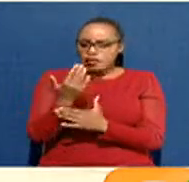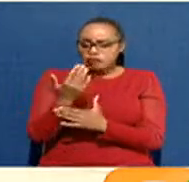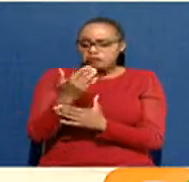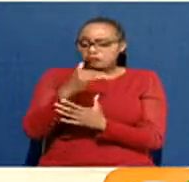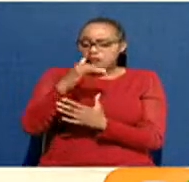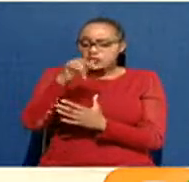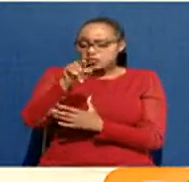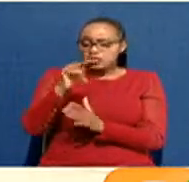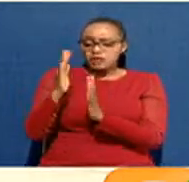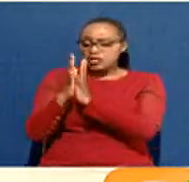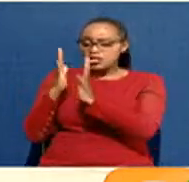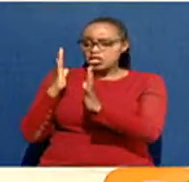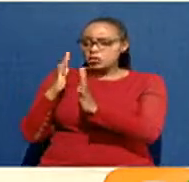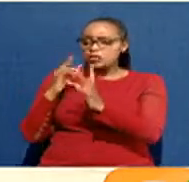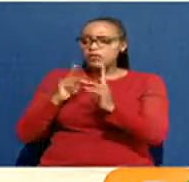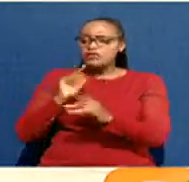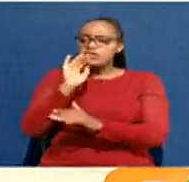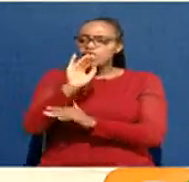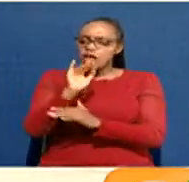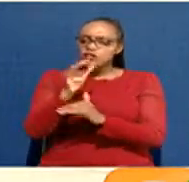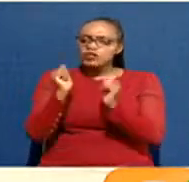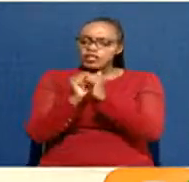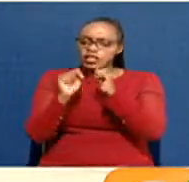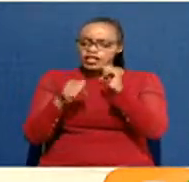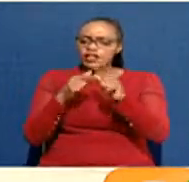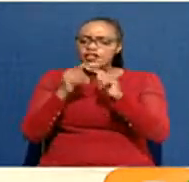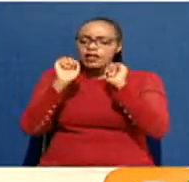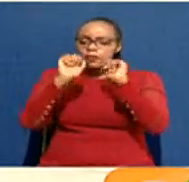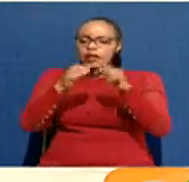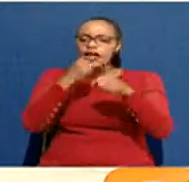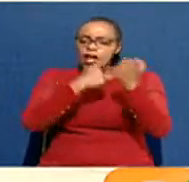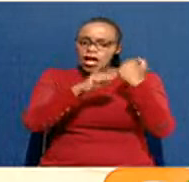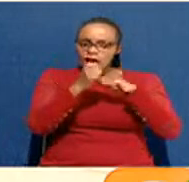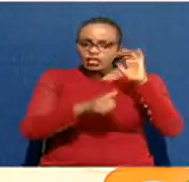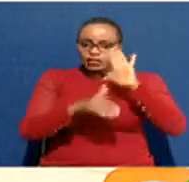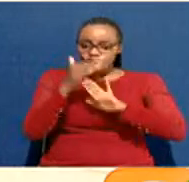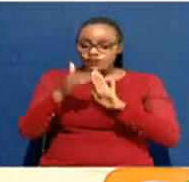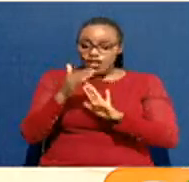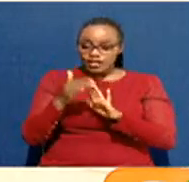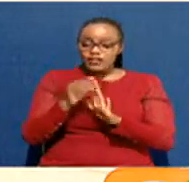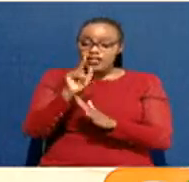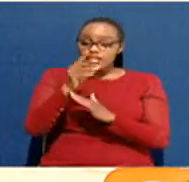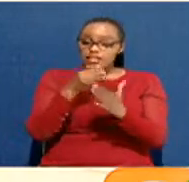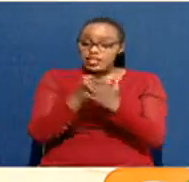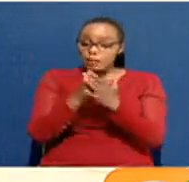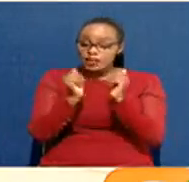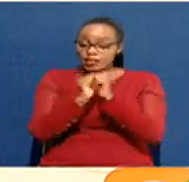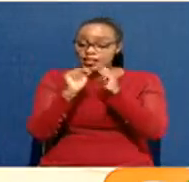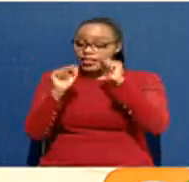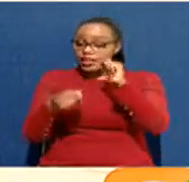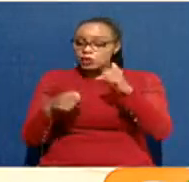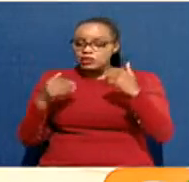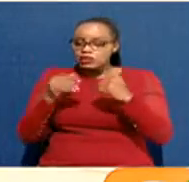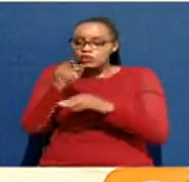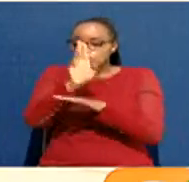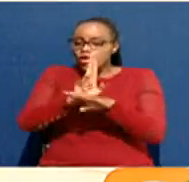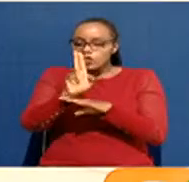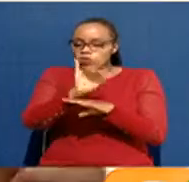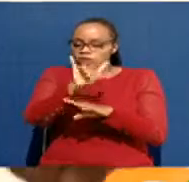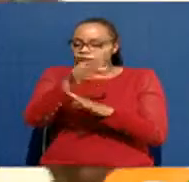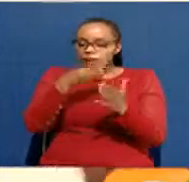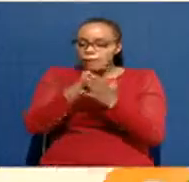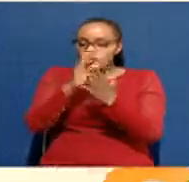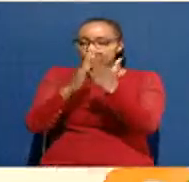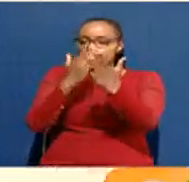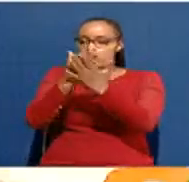wenyewe, anakuambia leta 10,000 nikusukumie. Mona, hiyo pesa, hiyo 10,000 mwenyewe hujatumia hata hiyo pesa